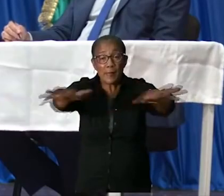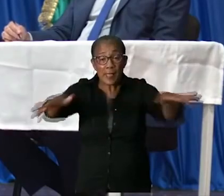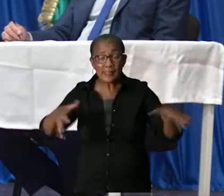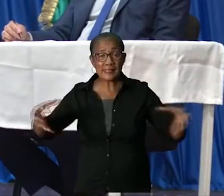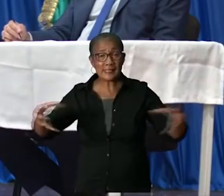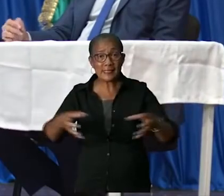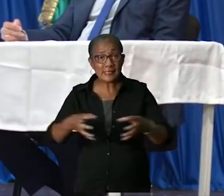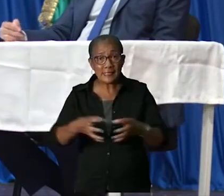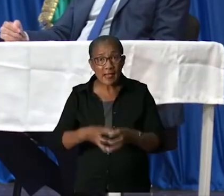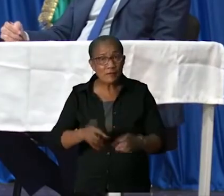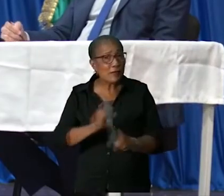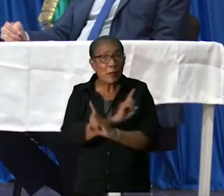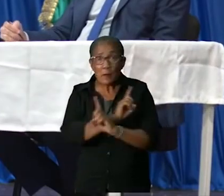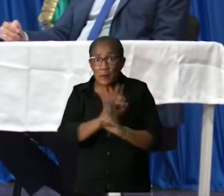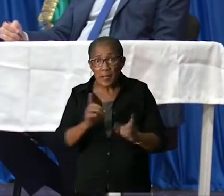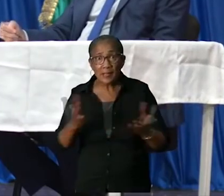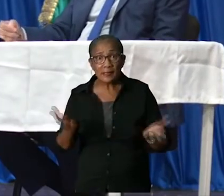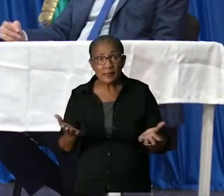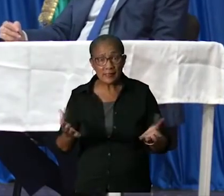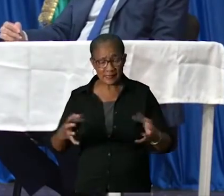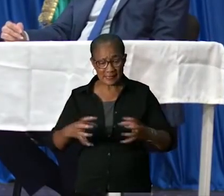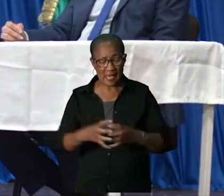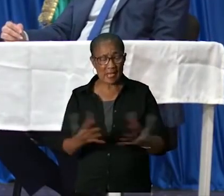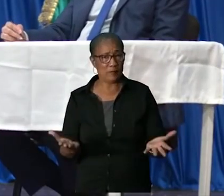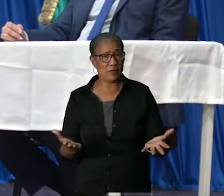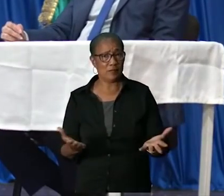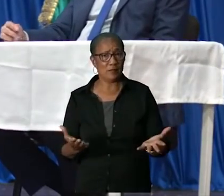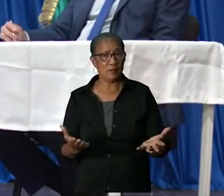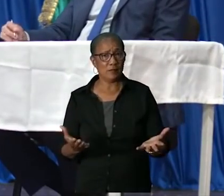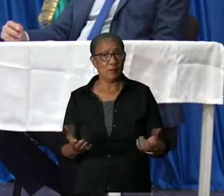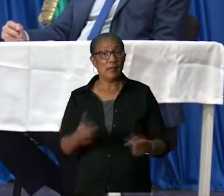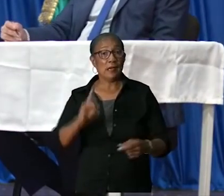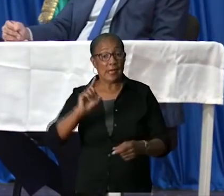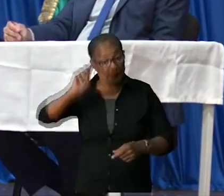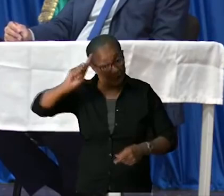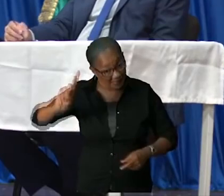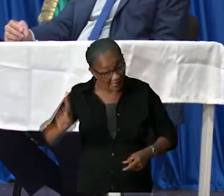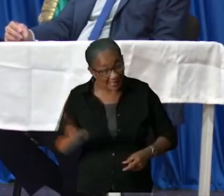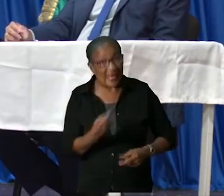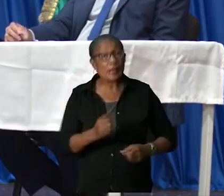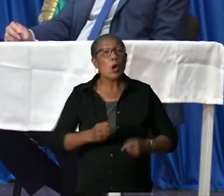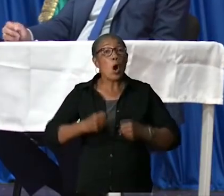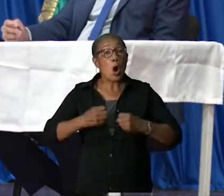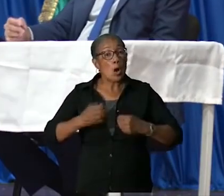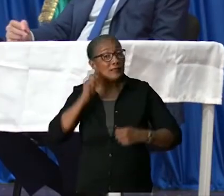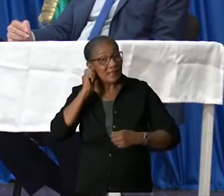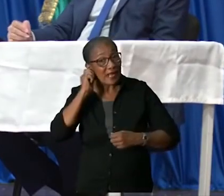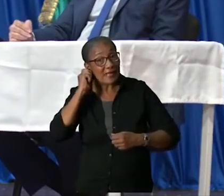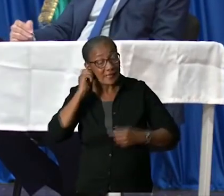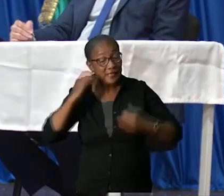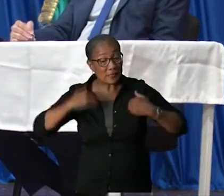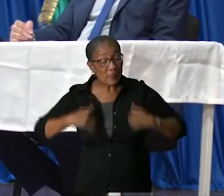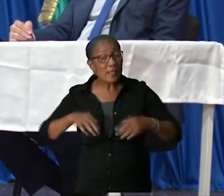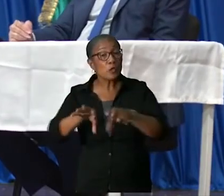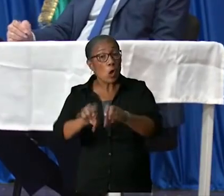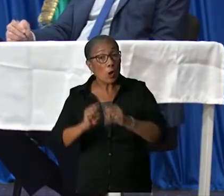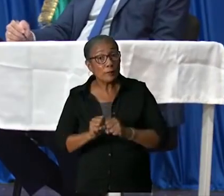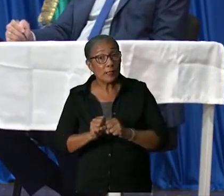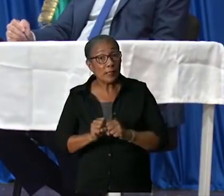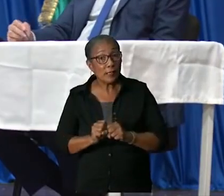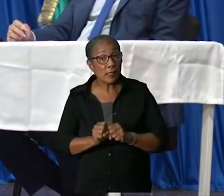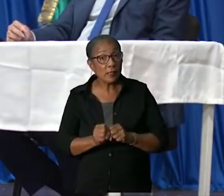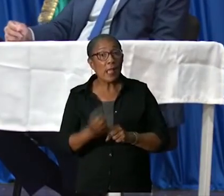in strijd met COVID-regels bij elkaar zijn, gaat er direct opgetreden worden. Vandaar dus het alarmnummer en dat